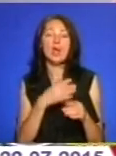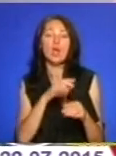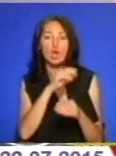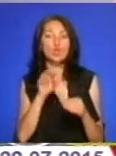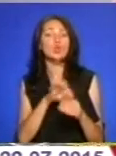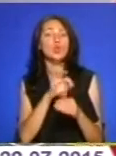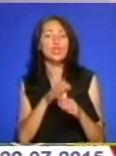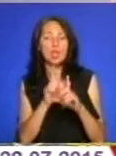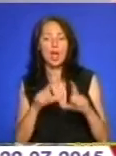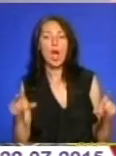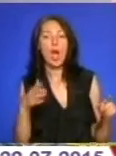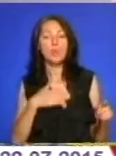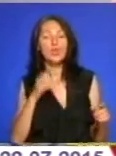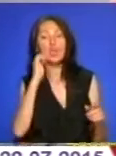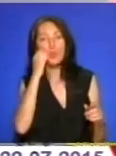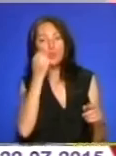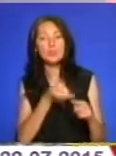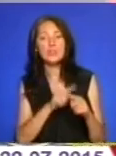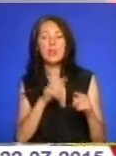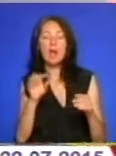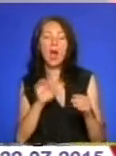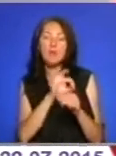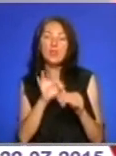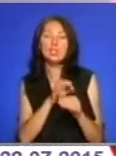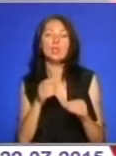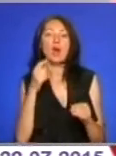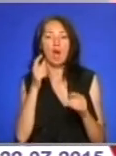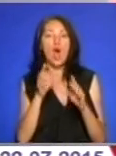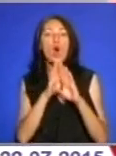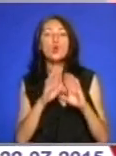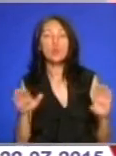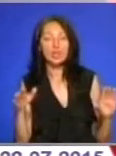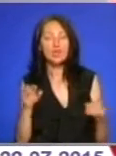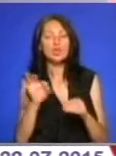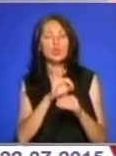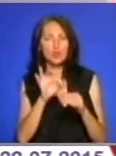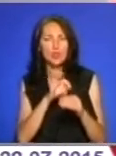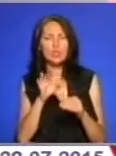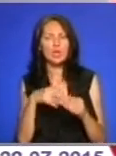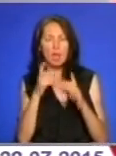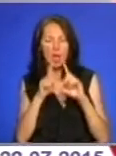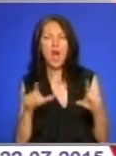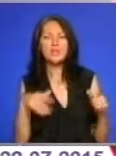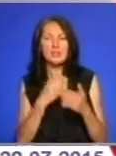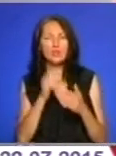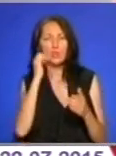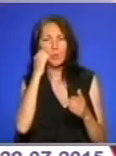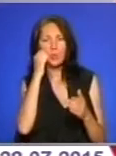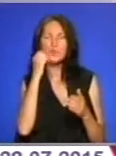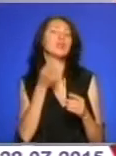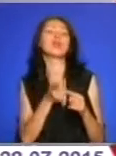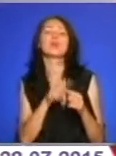рушника своєї бабусі, весільний. І вона символізує наречену, тобто це є корона в неї над